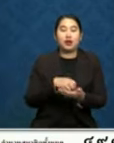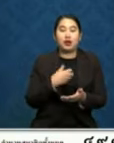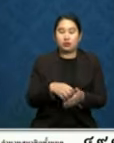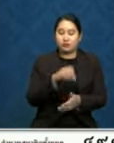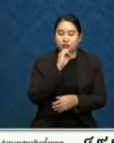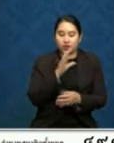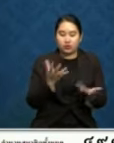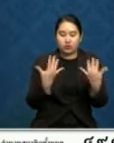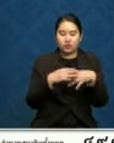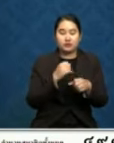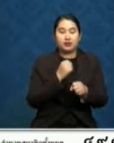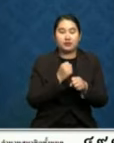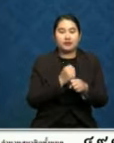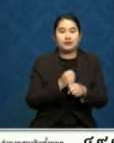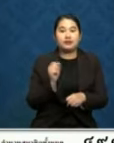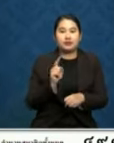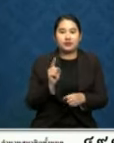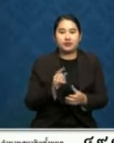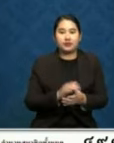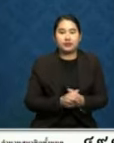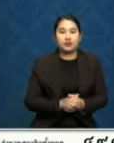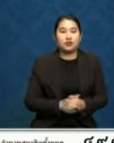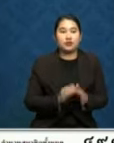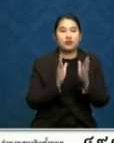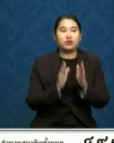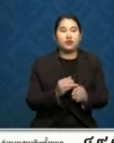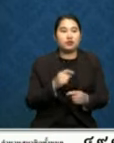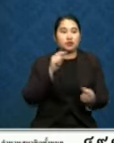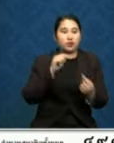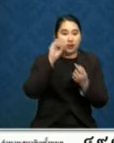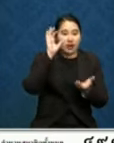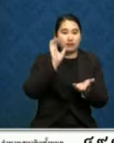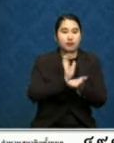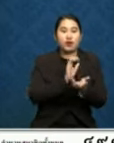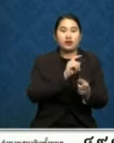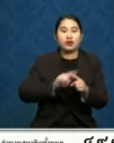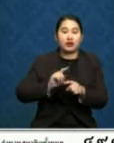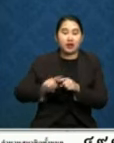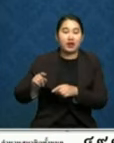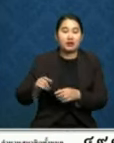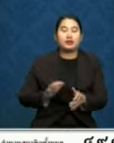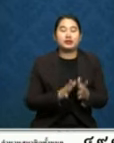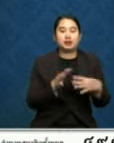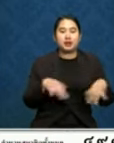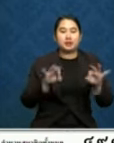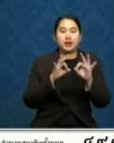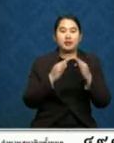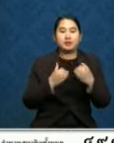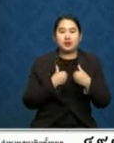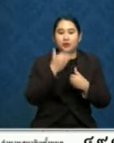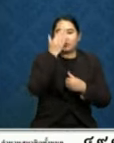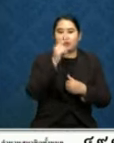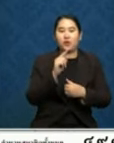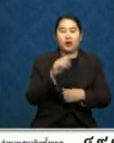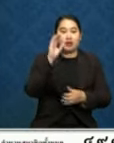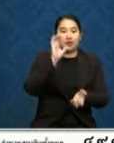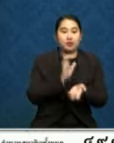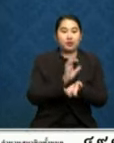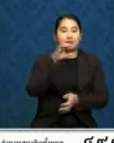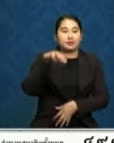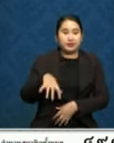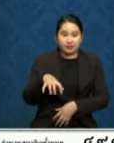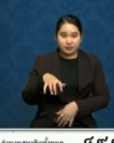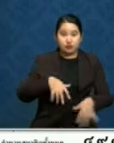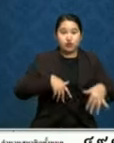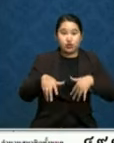าการกันเนี่ยทนายอาสานะครับประจำสถานีตำรวจต่างๆเนี่ยนะครับก็จะมีความสำคัญเพราะว่าสถานีตำรวจเนี่ยประ